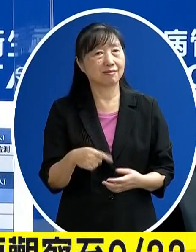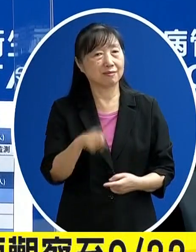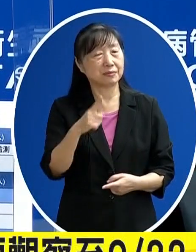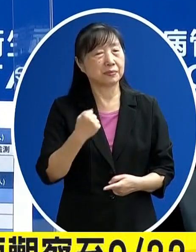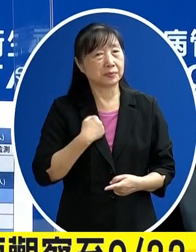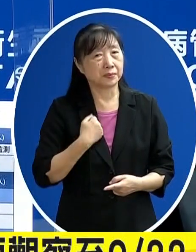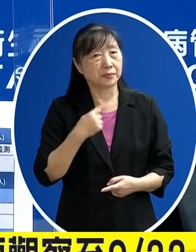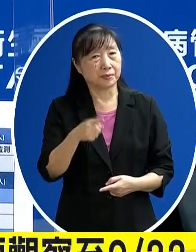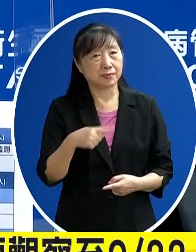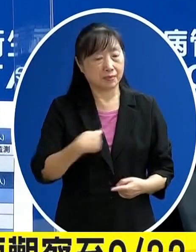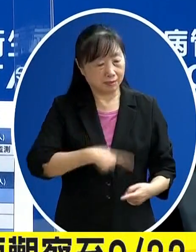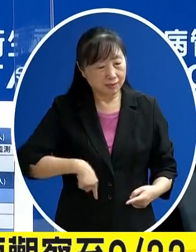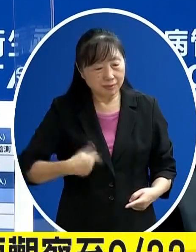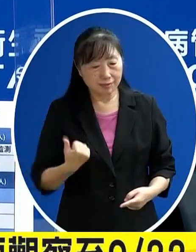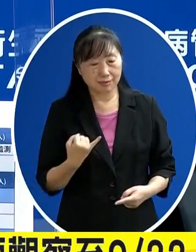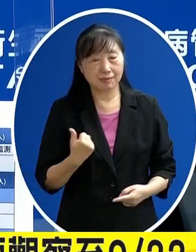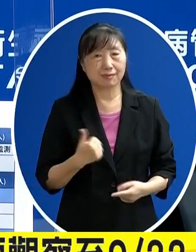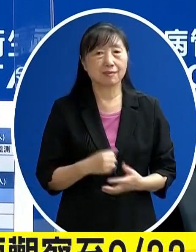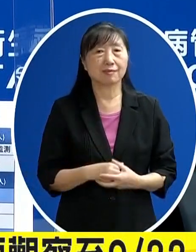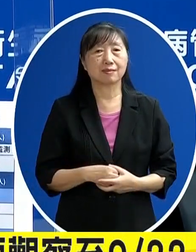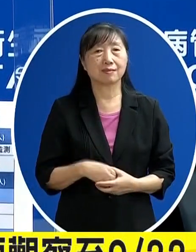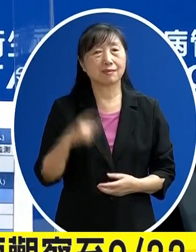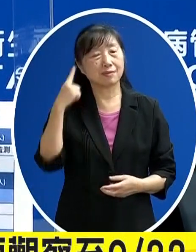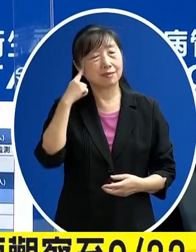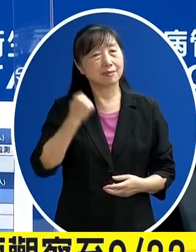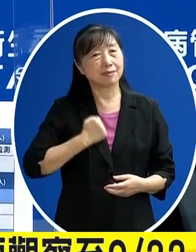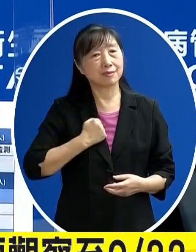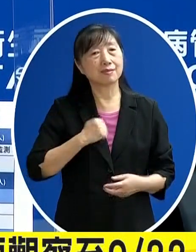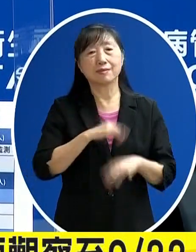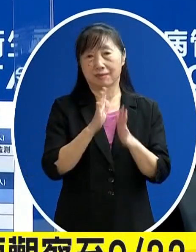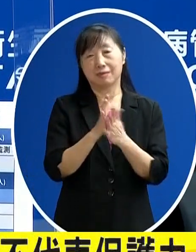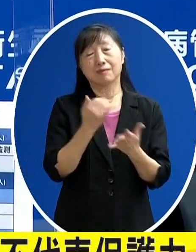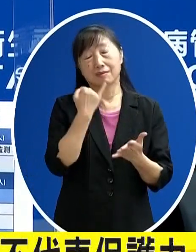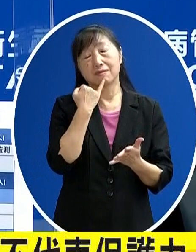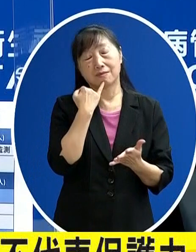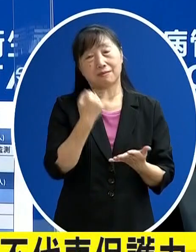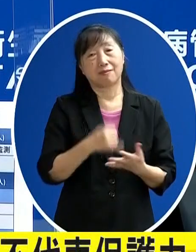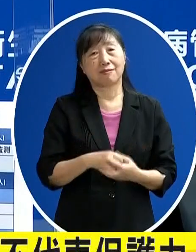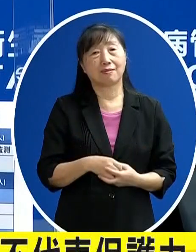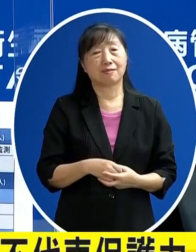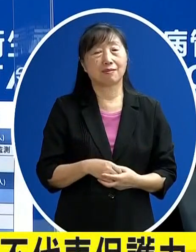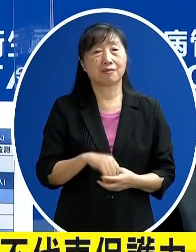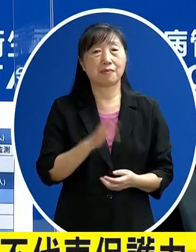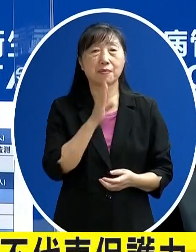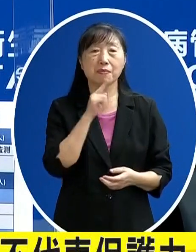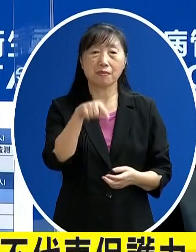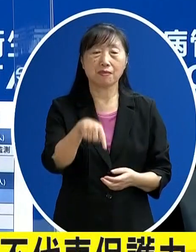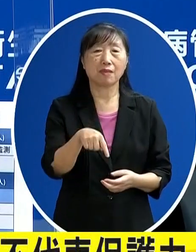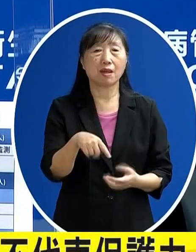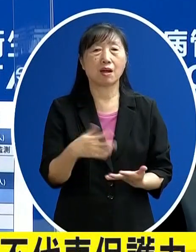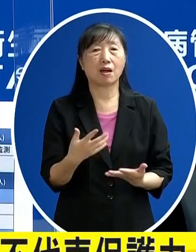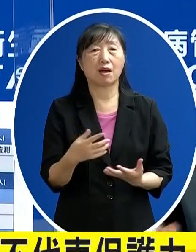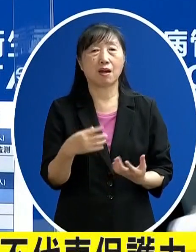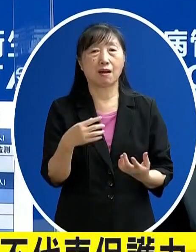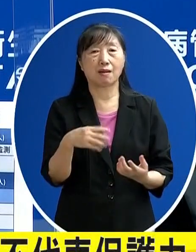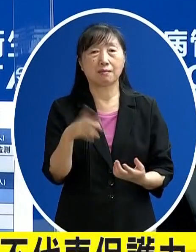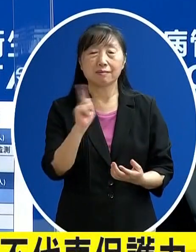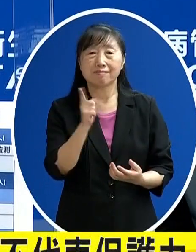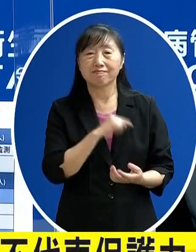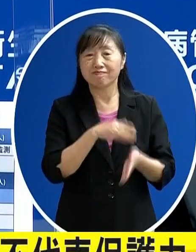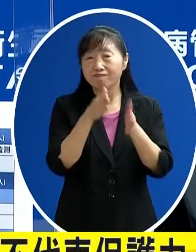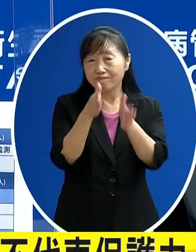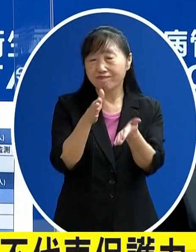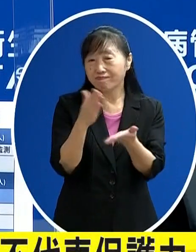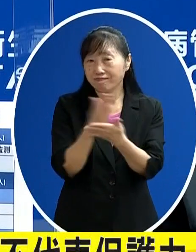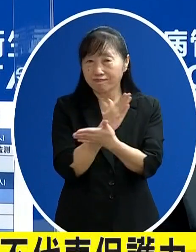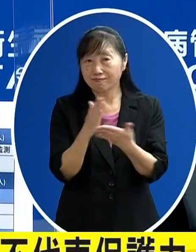的情况、自己身体的情况有所了解，我们也不反对，但事实上这里面不管是从判读还是